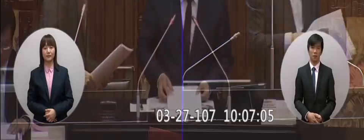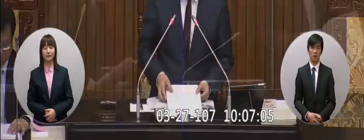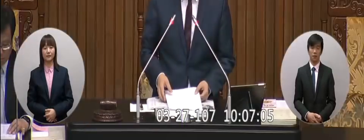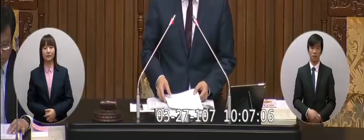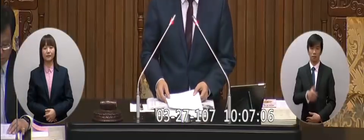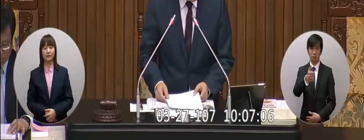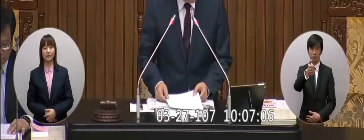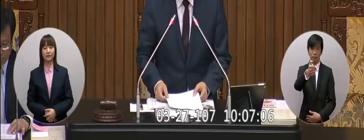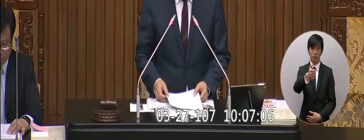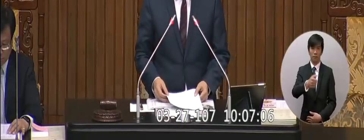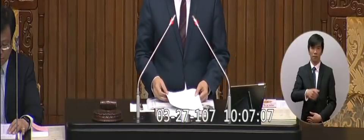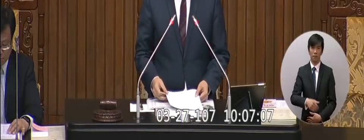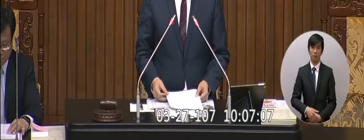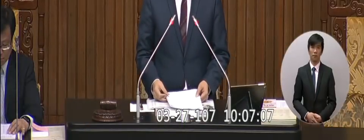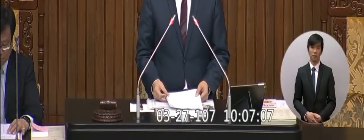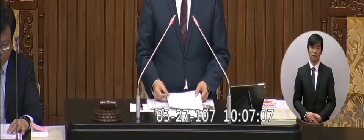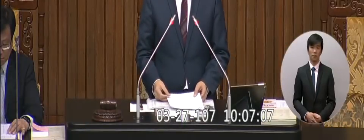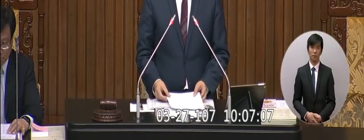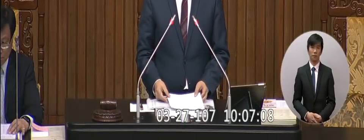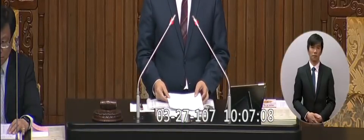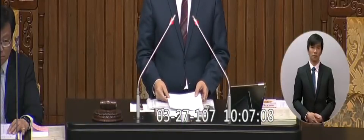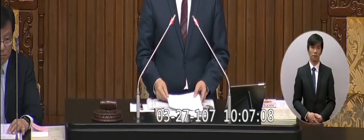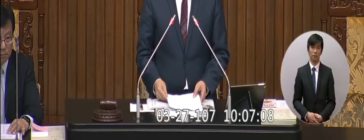好，谢谢。